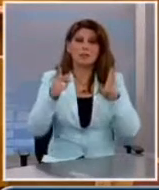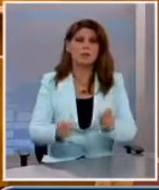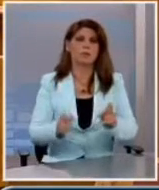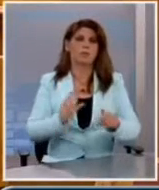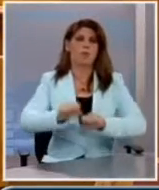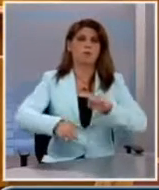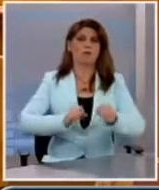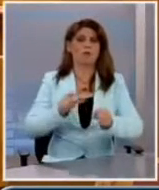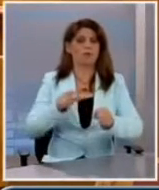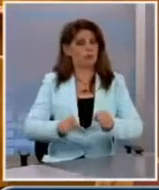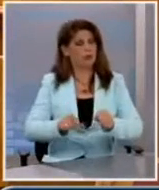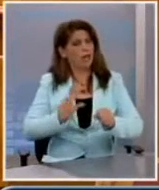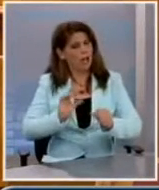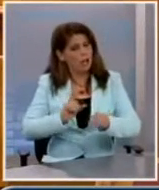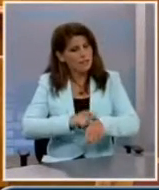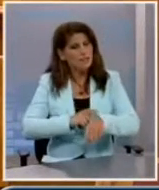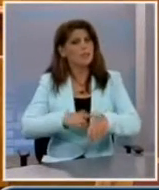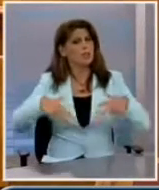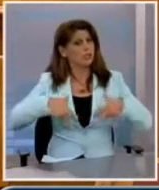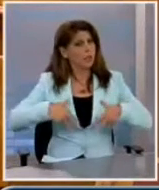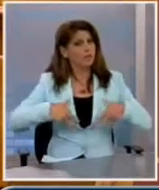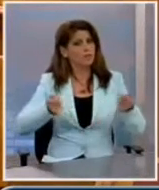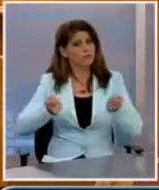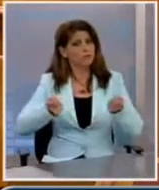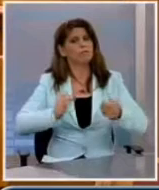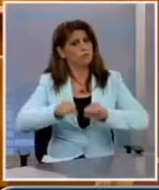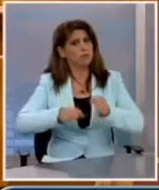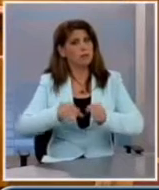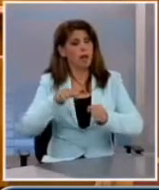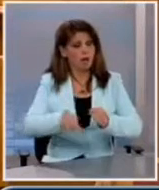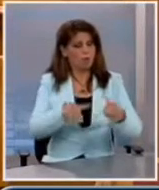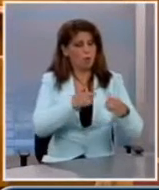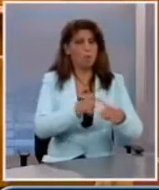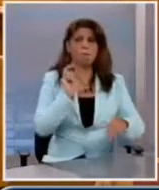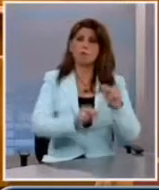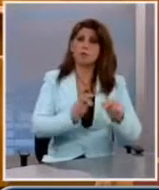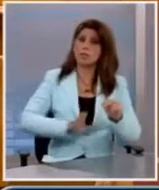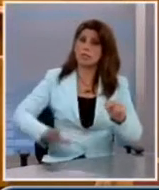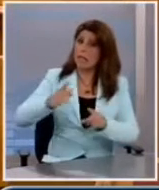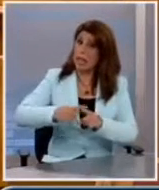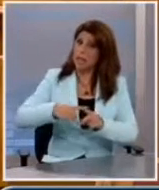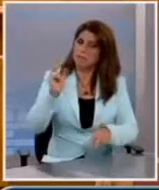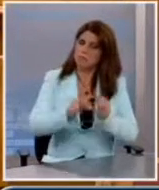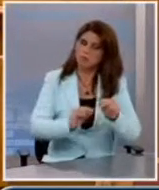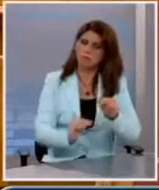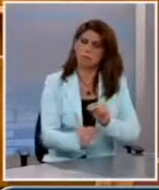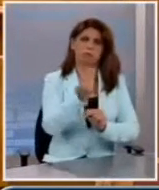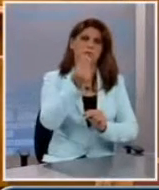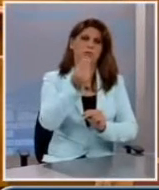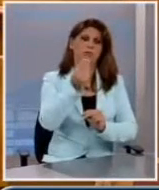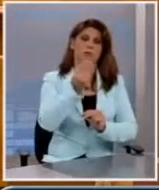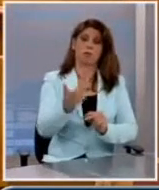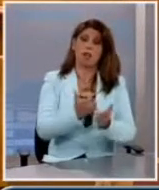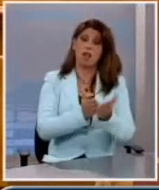προσπάθεια. Αφήστε λοιπόν να κυβερνήσει αυτή η παράταξη την οποία ψήφισε ο ελληνικός λαός και που είχε το